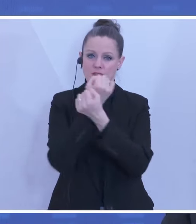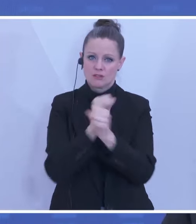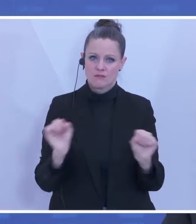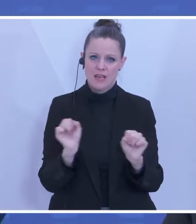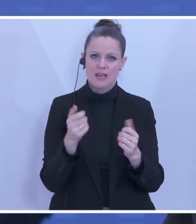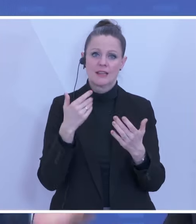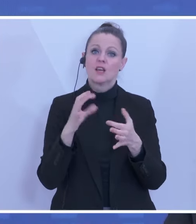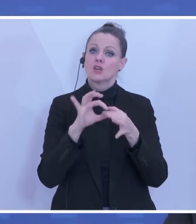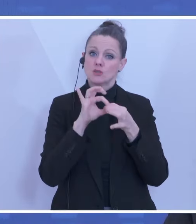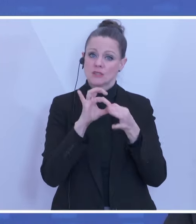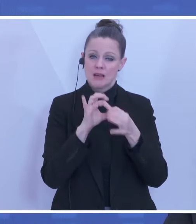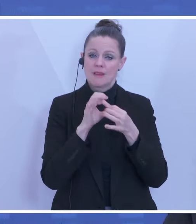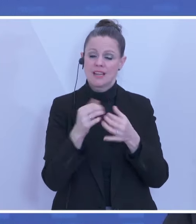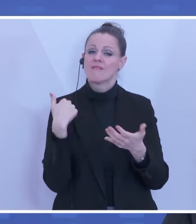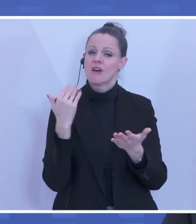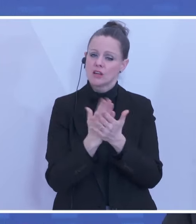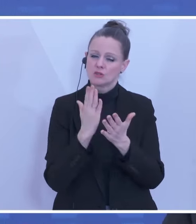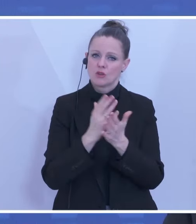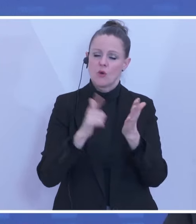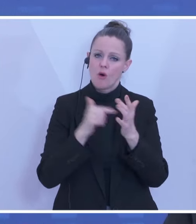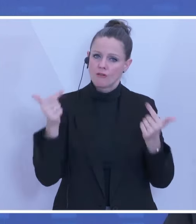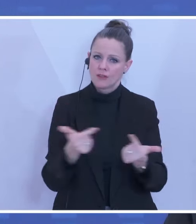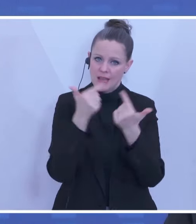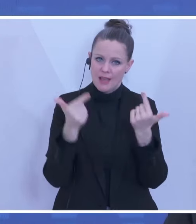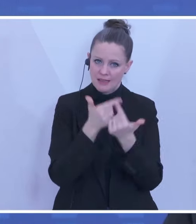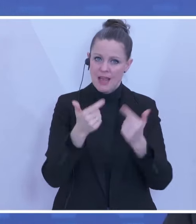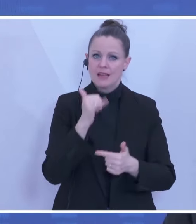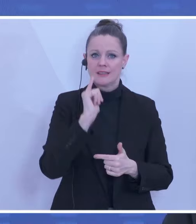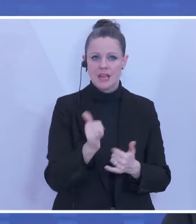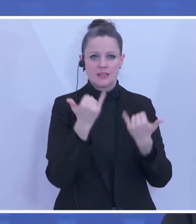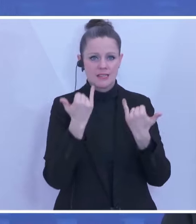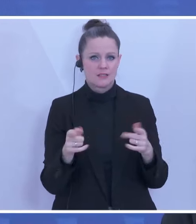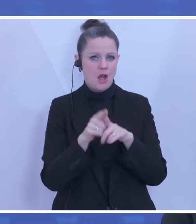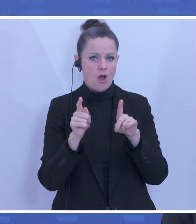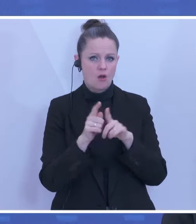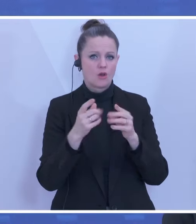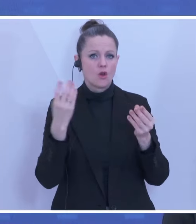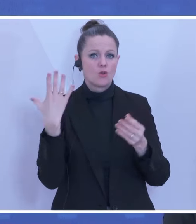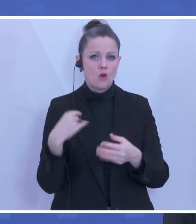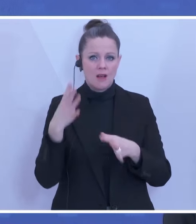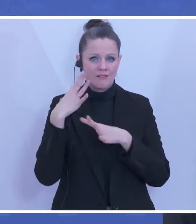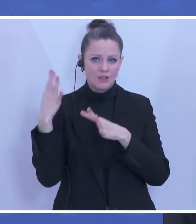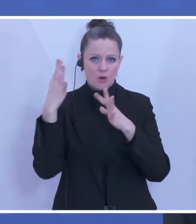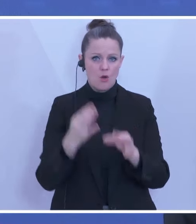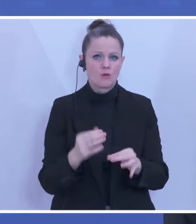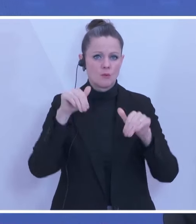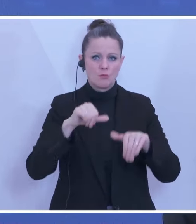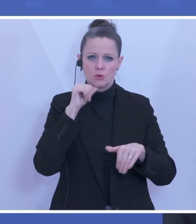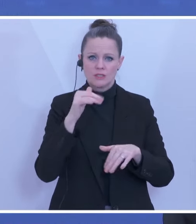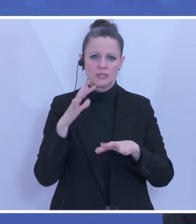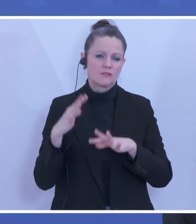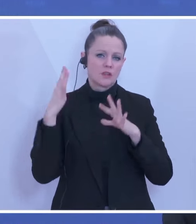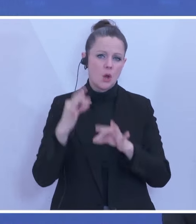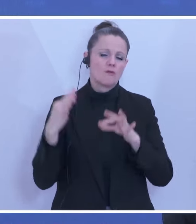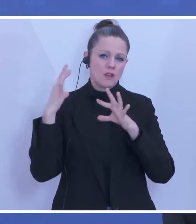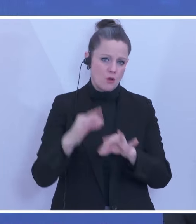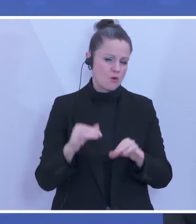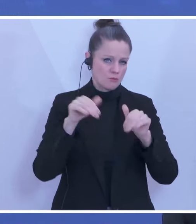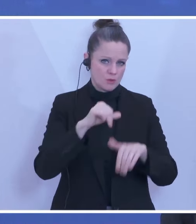Zusammenhänge, die haben wir schon öfter erläutert, die wurden jetzt auch wieder skizziert und deshalb muss ich mich da nicht lang aufhalten. Es